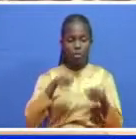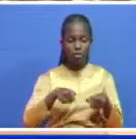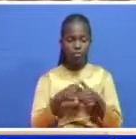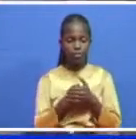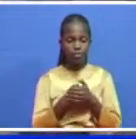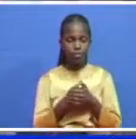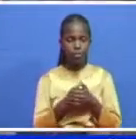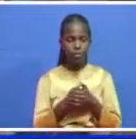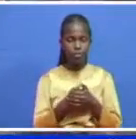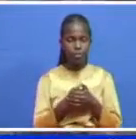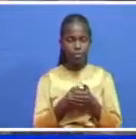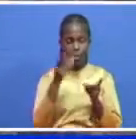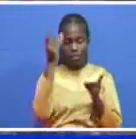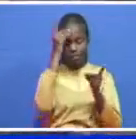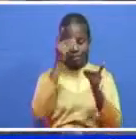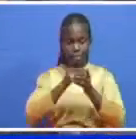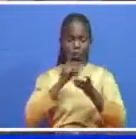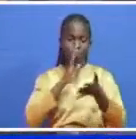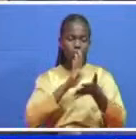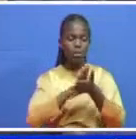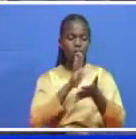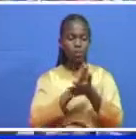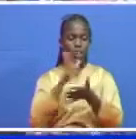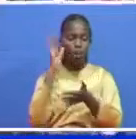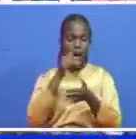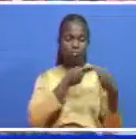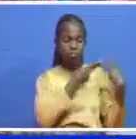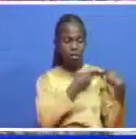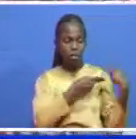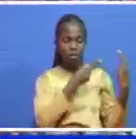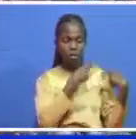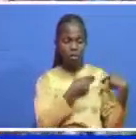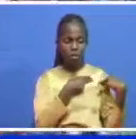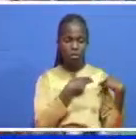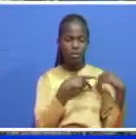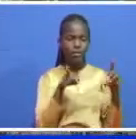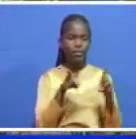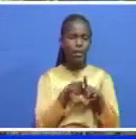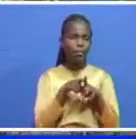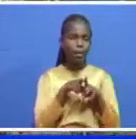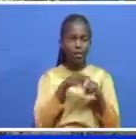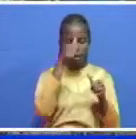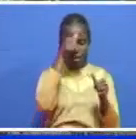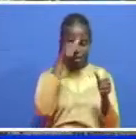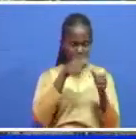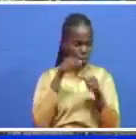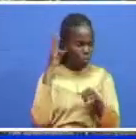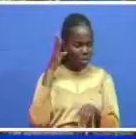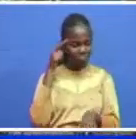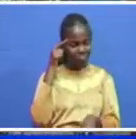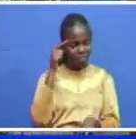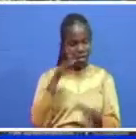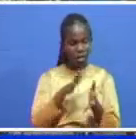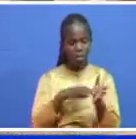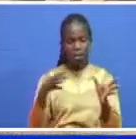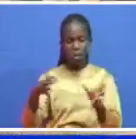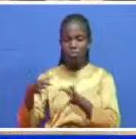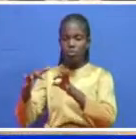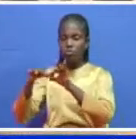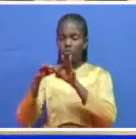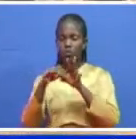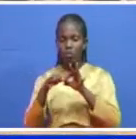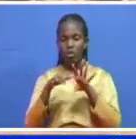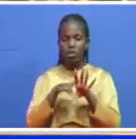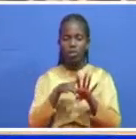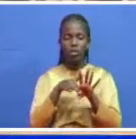mwondheta community. Ni tambilea kathi wakuithuwa hii ya kistoria na imwe ikalika na wame singine ya umu ambaye kwa hivinda ya saa. uwo